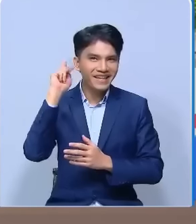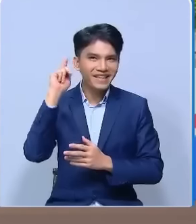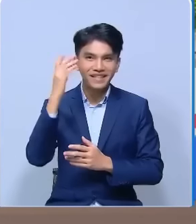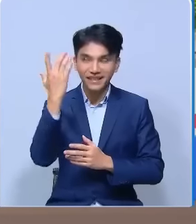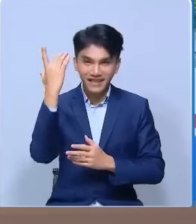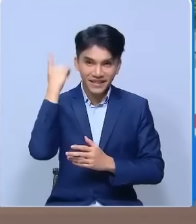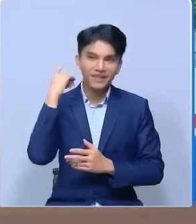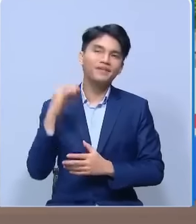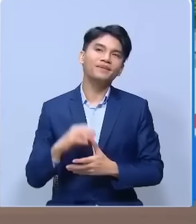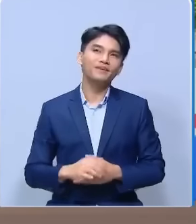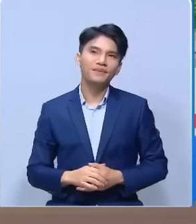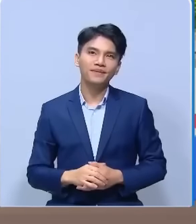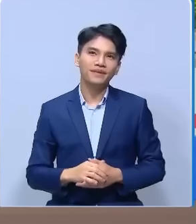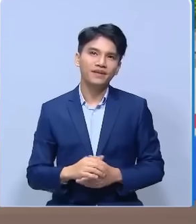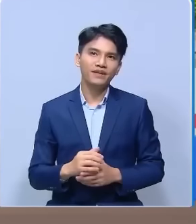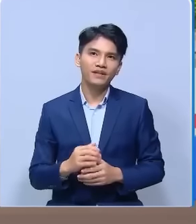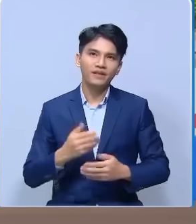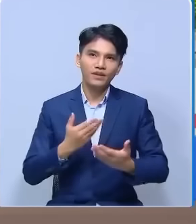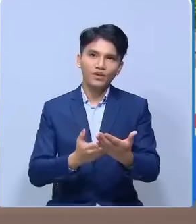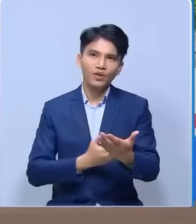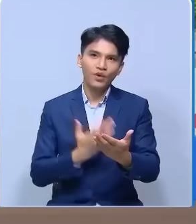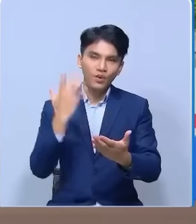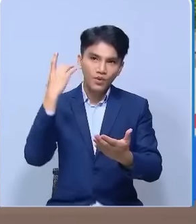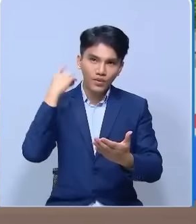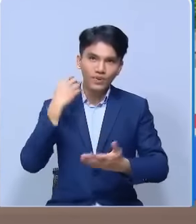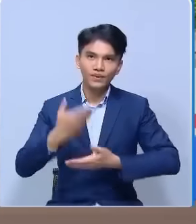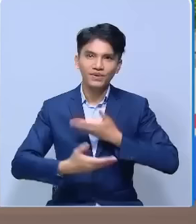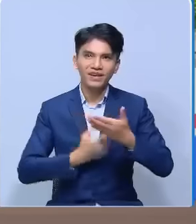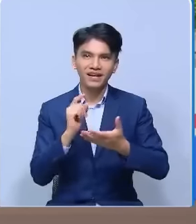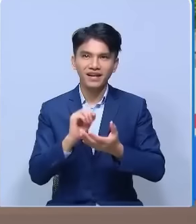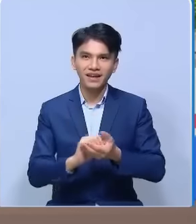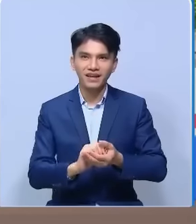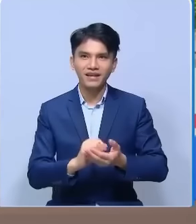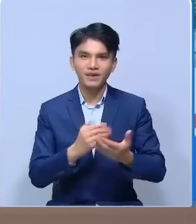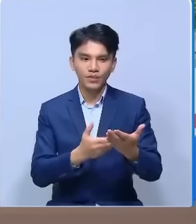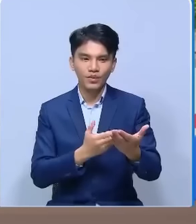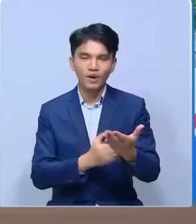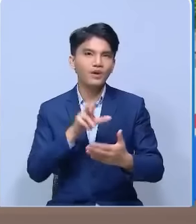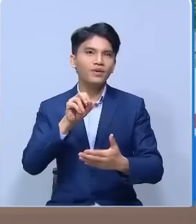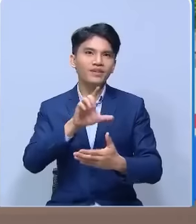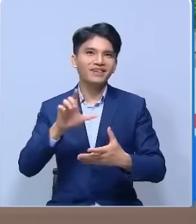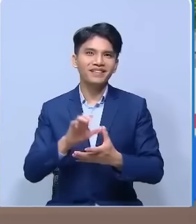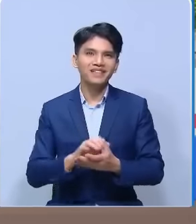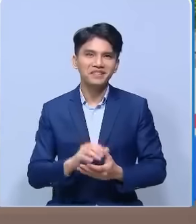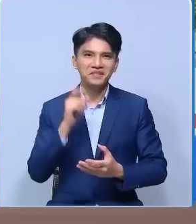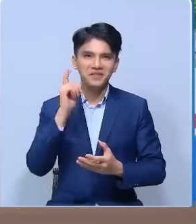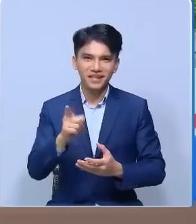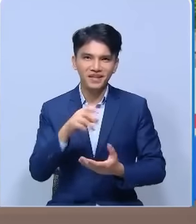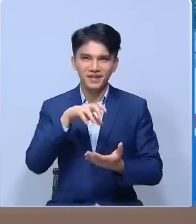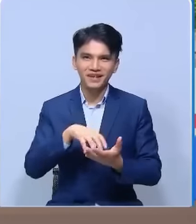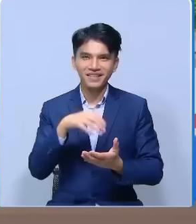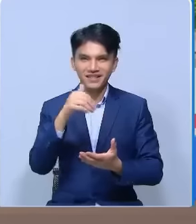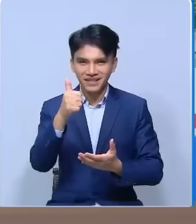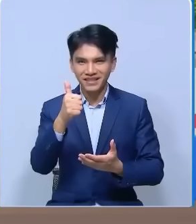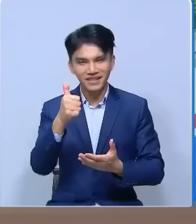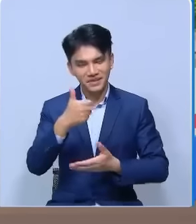มื่อวานนี้เขานำเสน อ แม่ค้าขายลอตเตอรี่ที่เขาค้างแผงอ่ะ5ฉบับอันนั้นน่ะ30ล้านอ่ะ จริงดวงดี ปั๊บรับโช